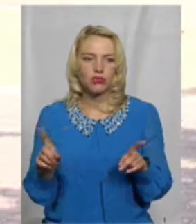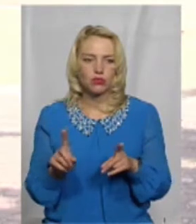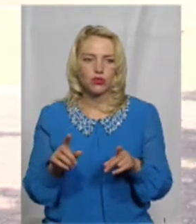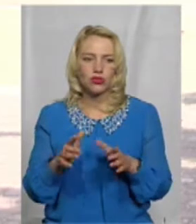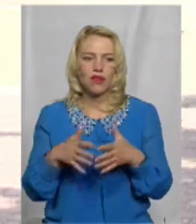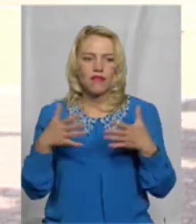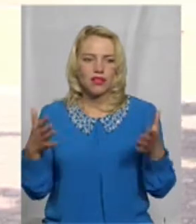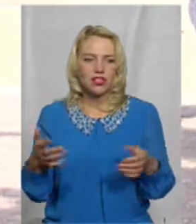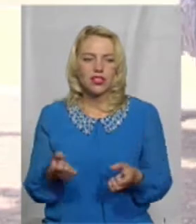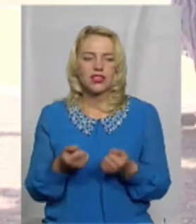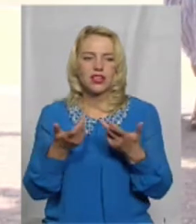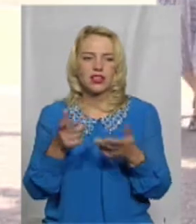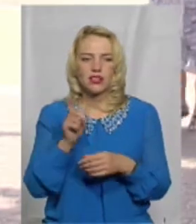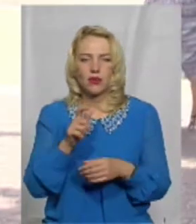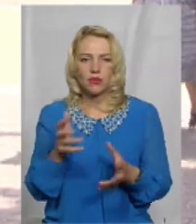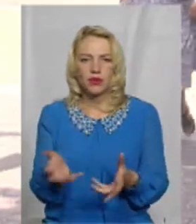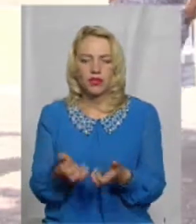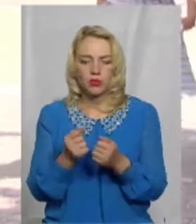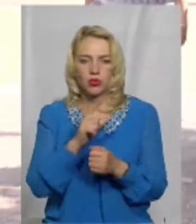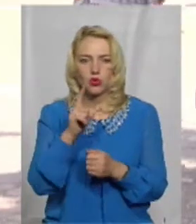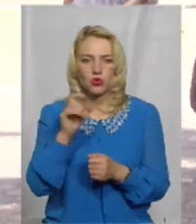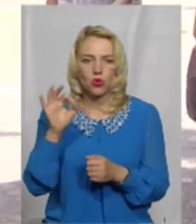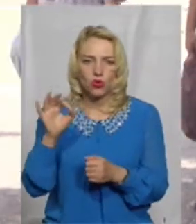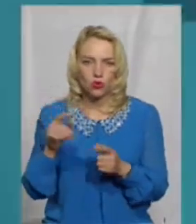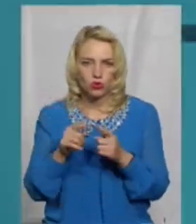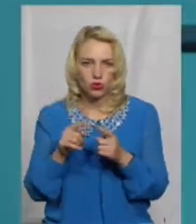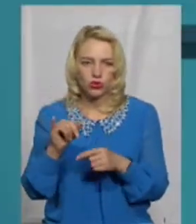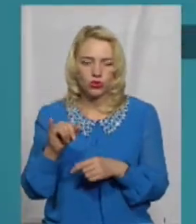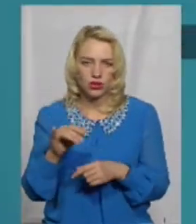людей підтримують ЗУК-куточок, він їм подобається.